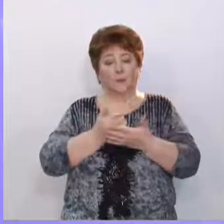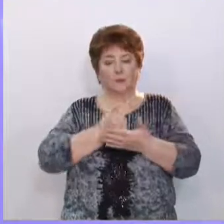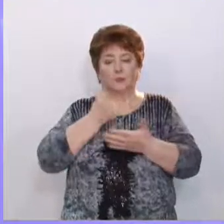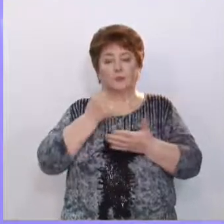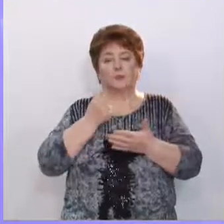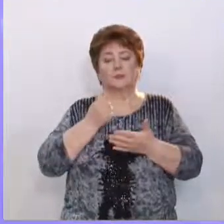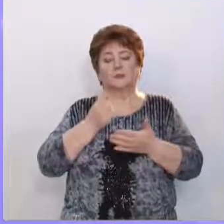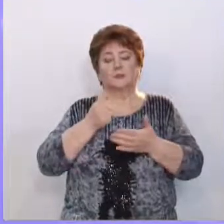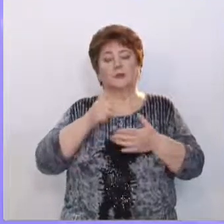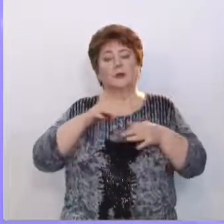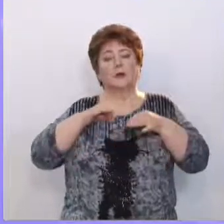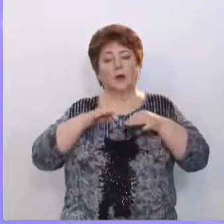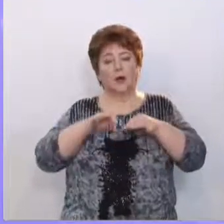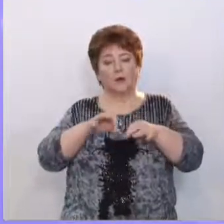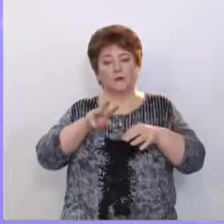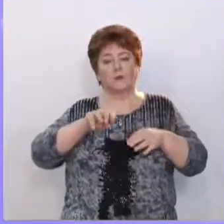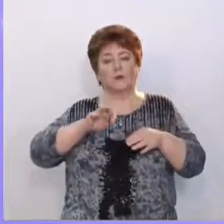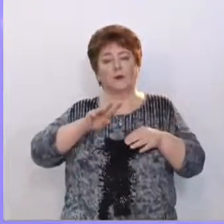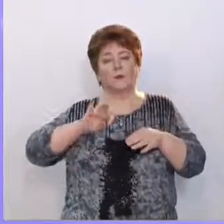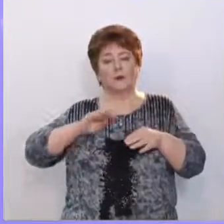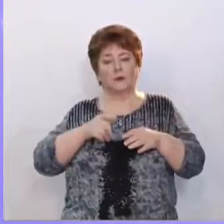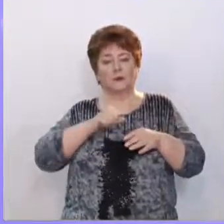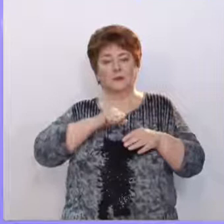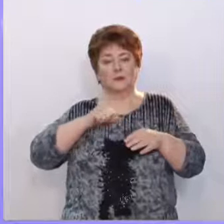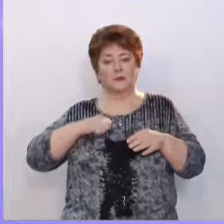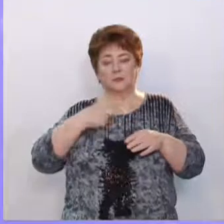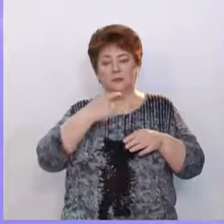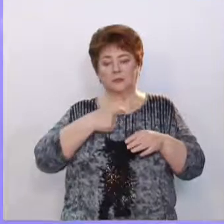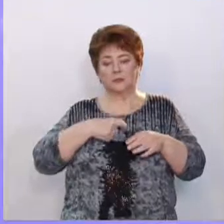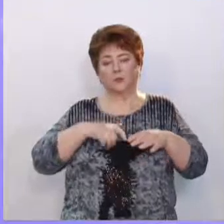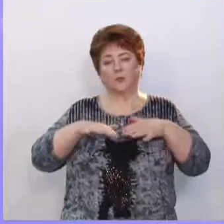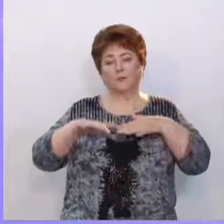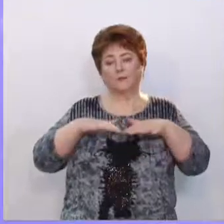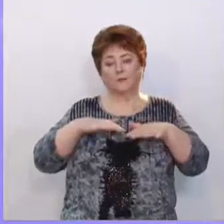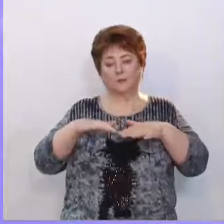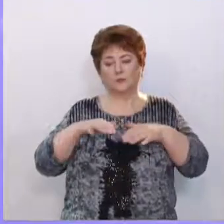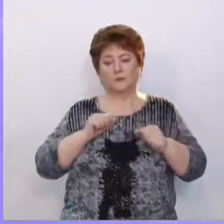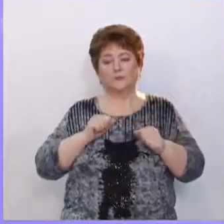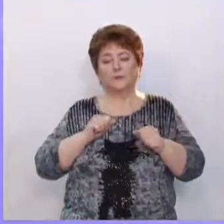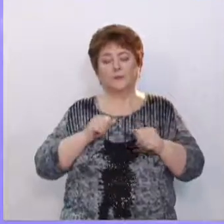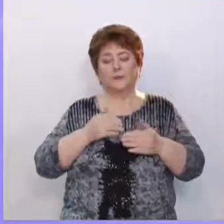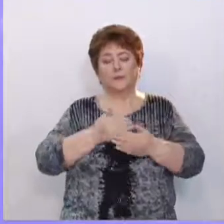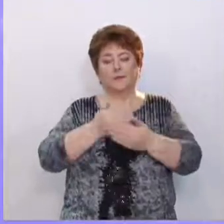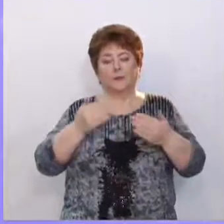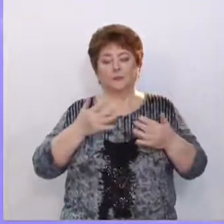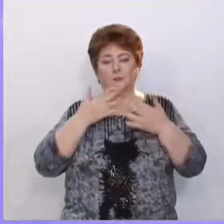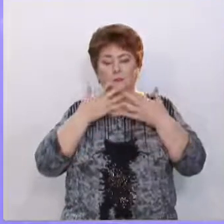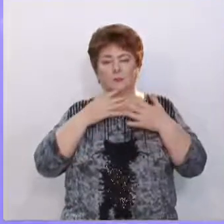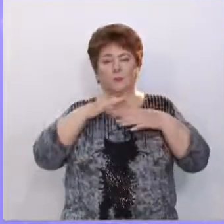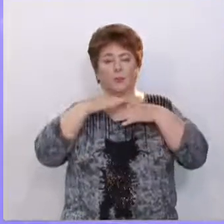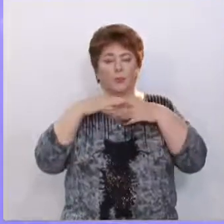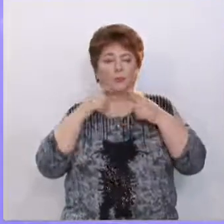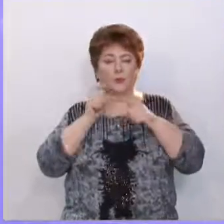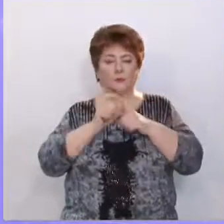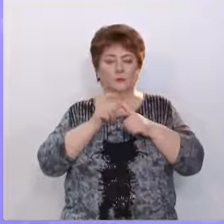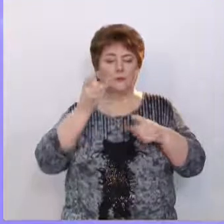получается автомобиль сам собою движущийся. В нашем языке много